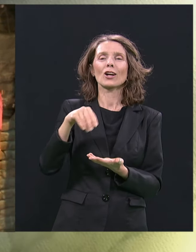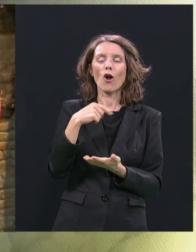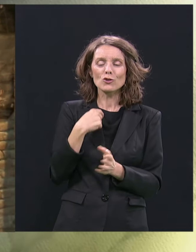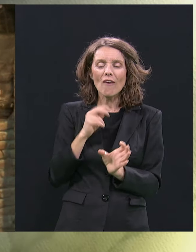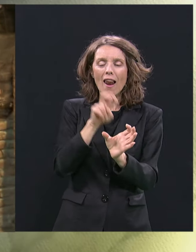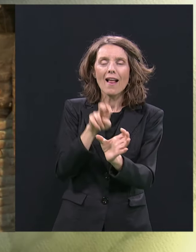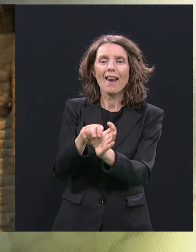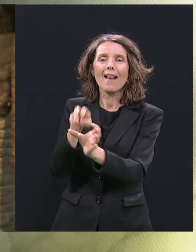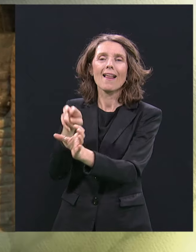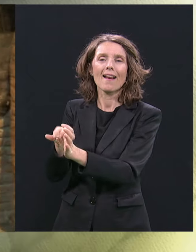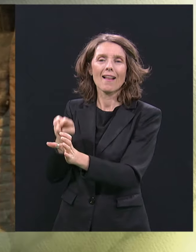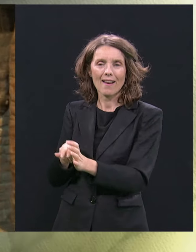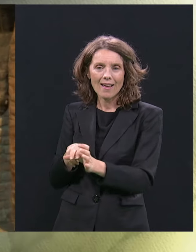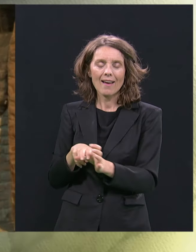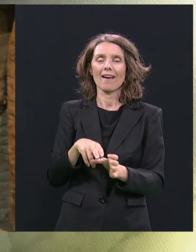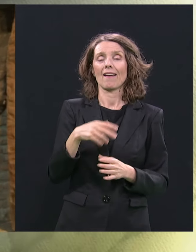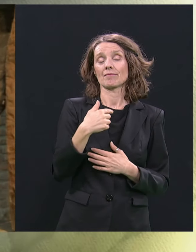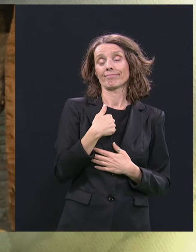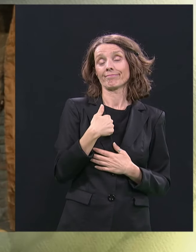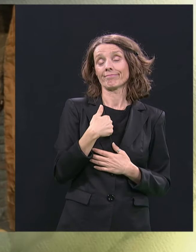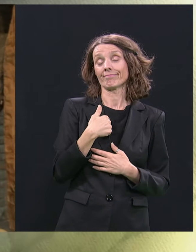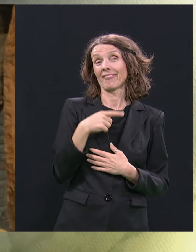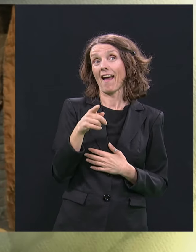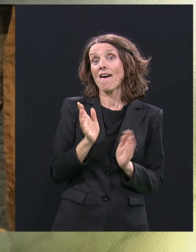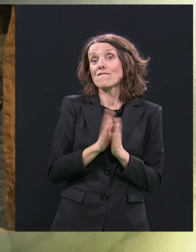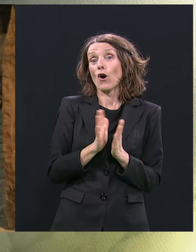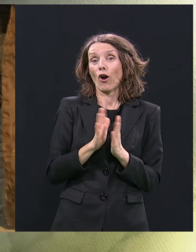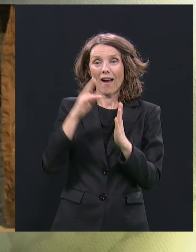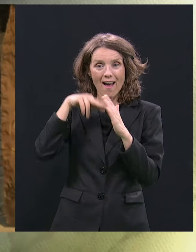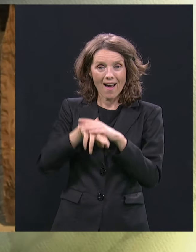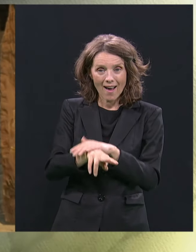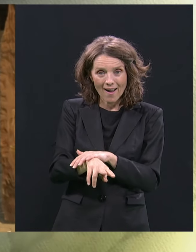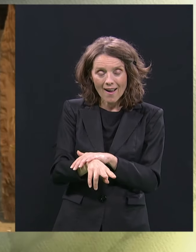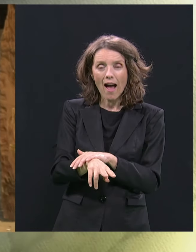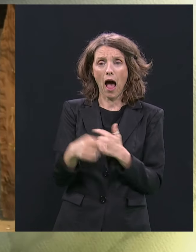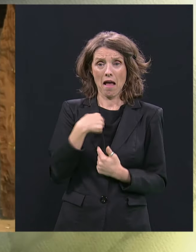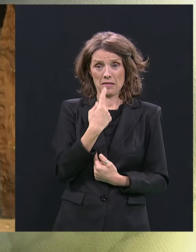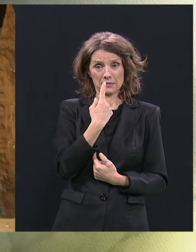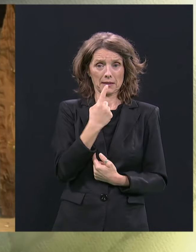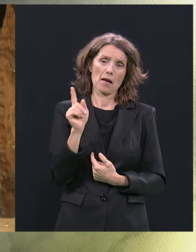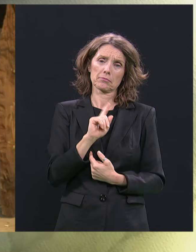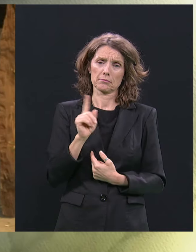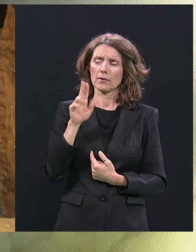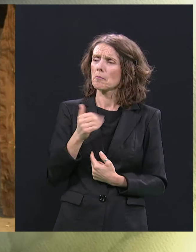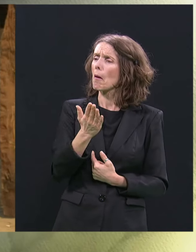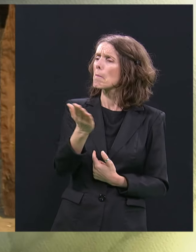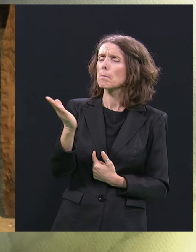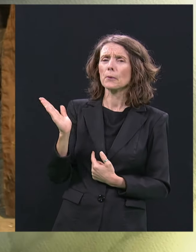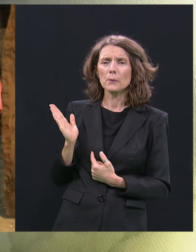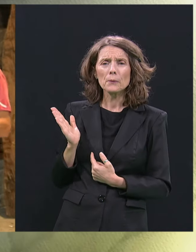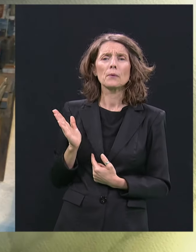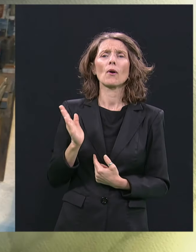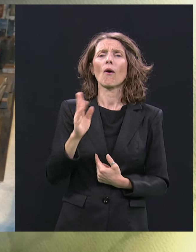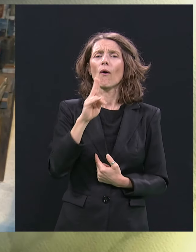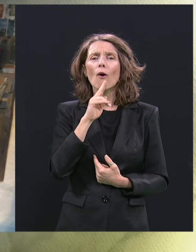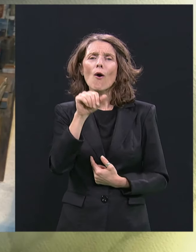tog žutog i foke postoje još mnogo ljudi koji žele da se ostvare kroz drvo, kroz